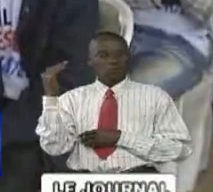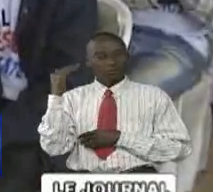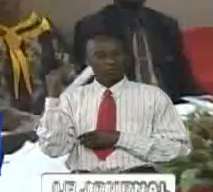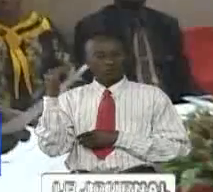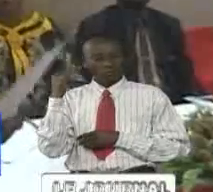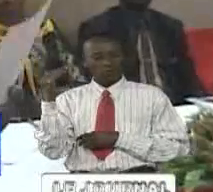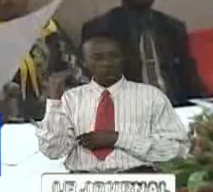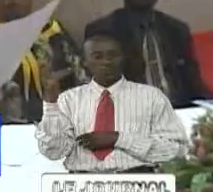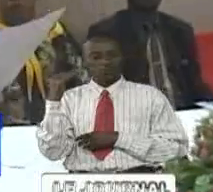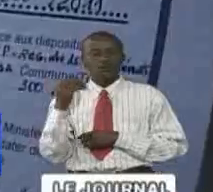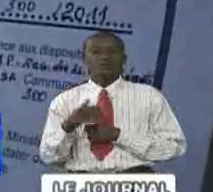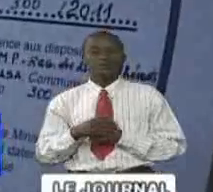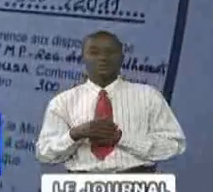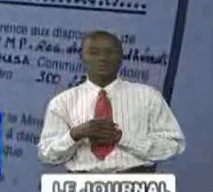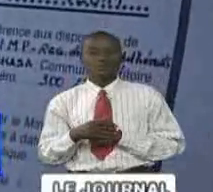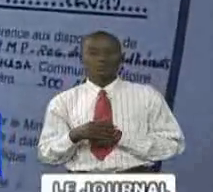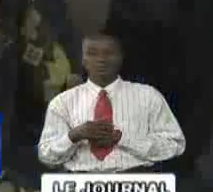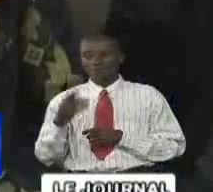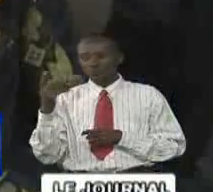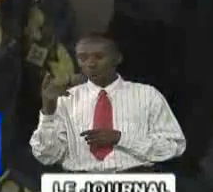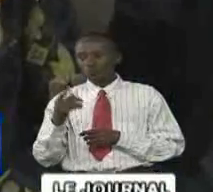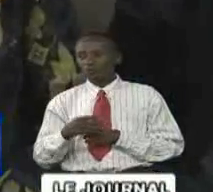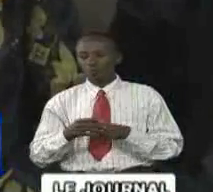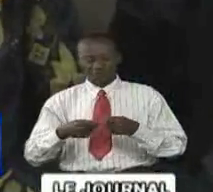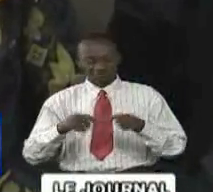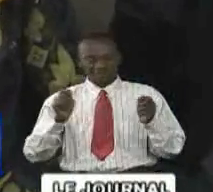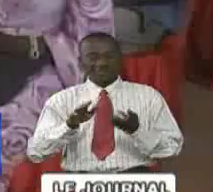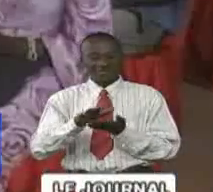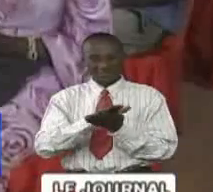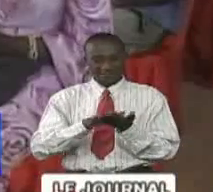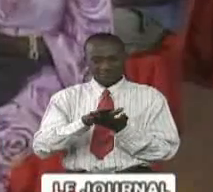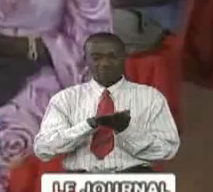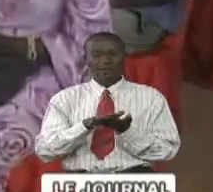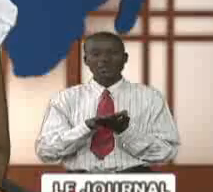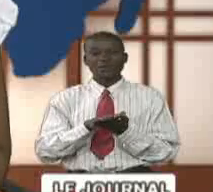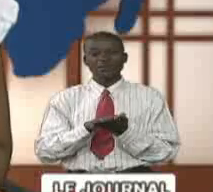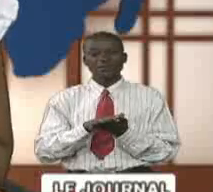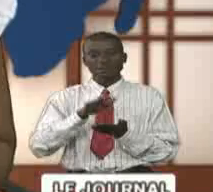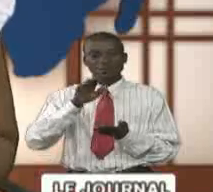octroie des exonérations à la clientèle sur la vente des ciments à des prix abordables.